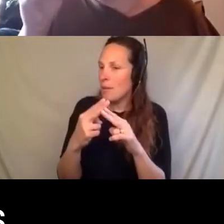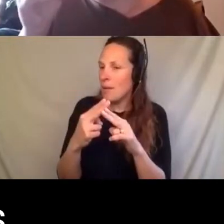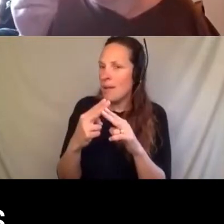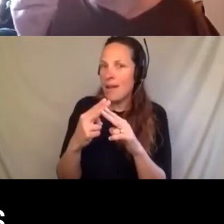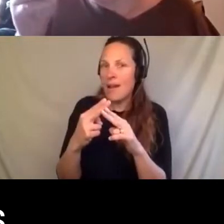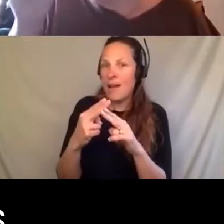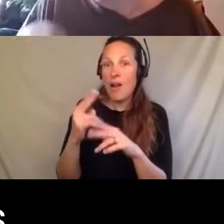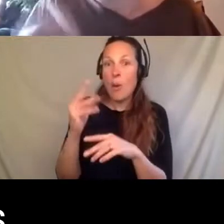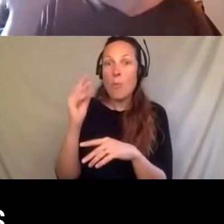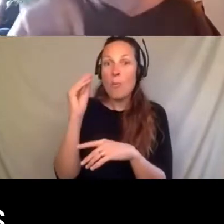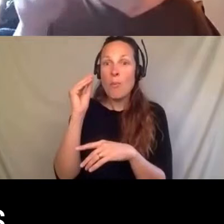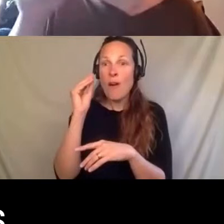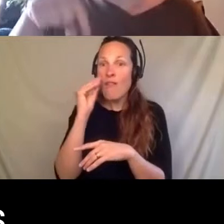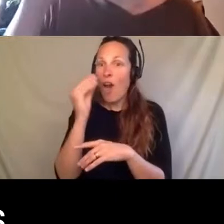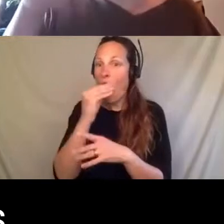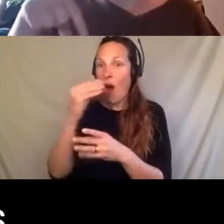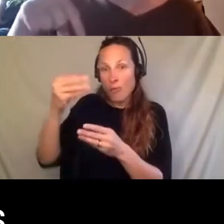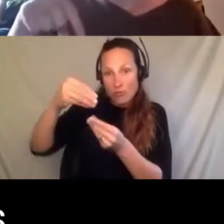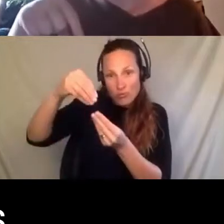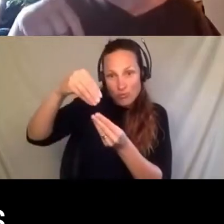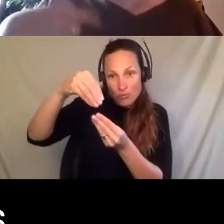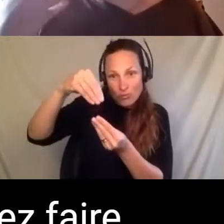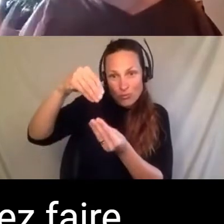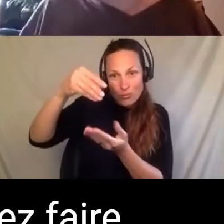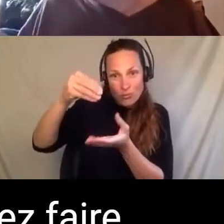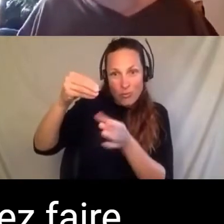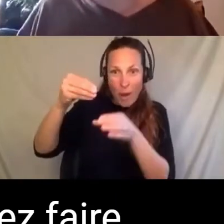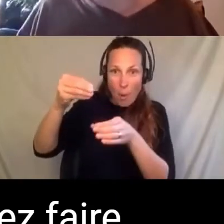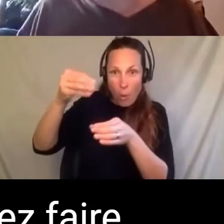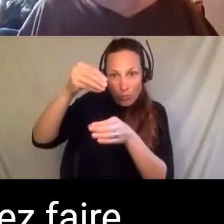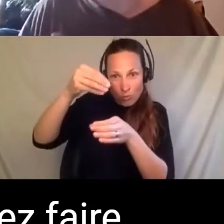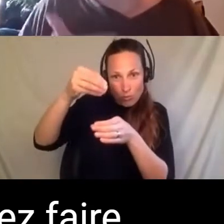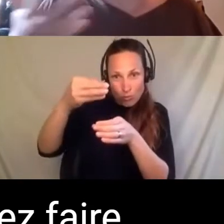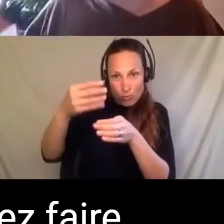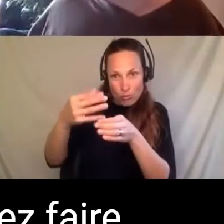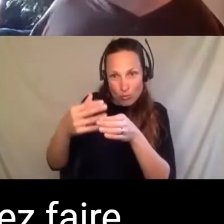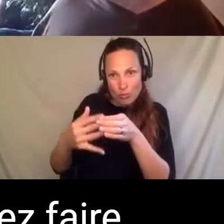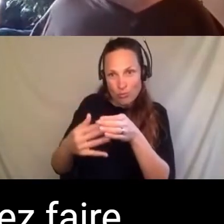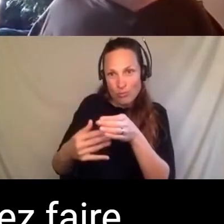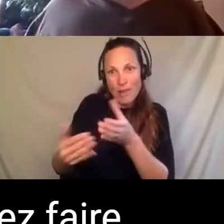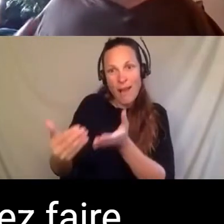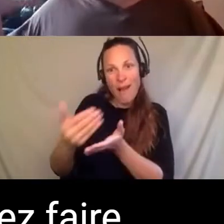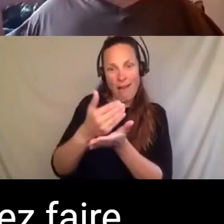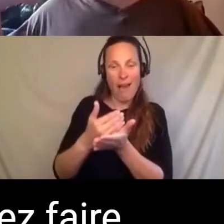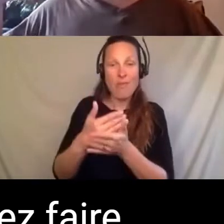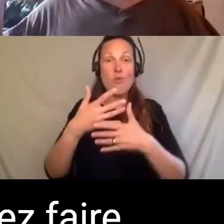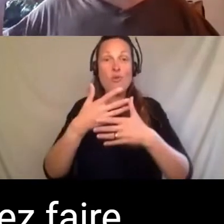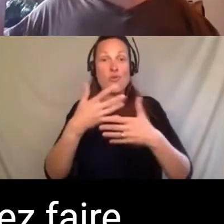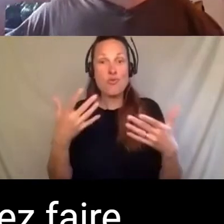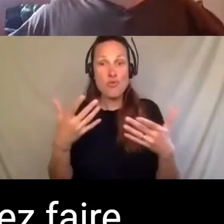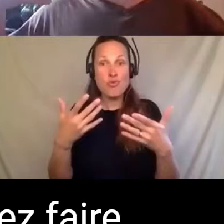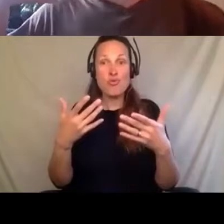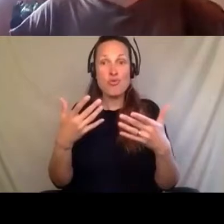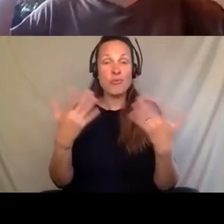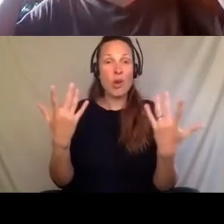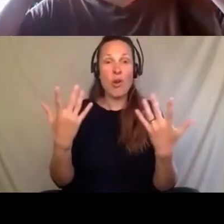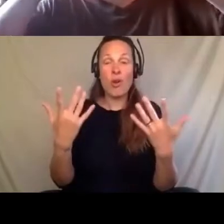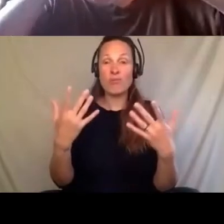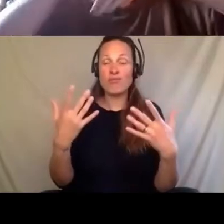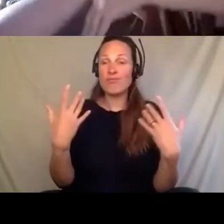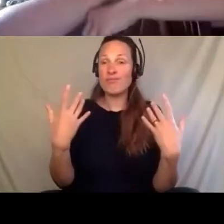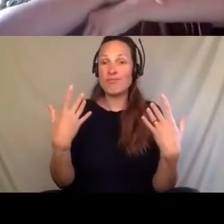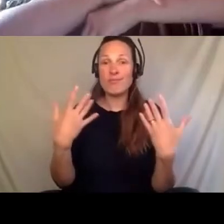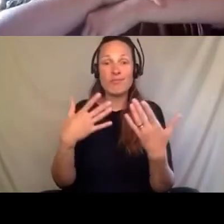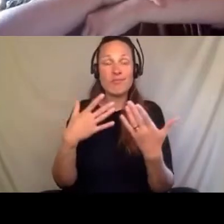têtes des fleurs et les graines tombent dans son pot en verre. Donc, c'est quelque chose que vous pouvez faire ou vous pouvez prendre un sac de papier puis